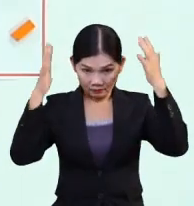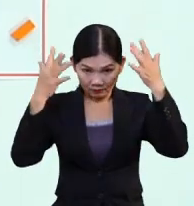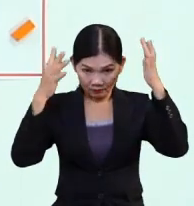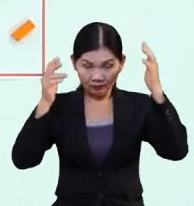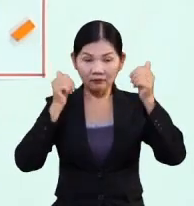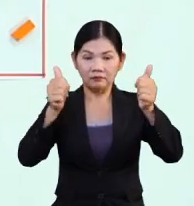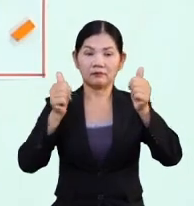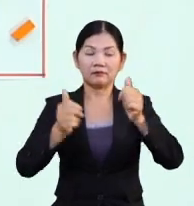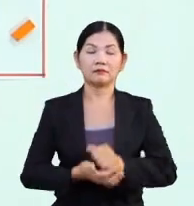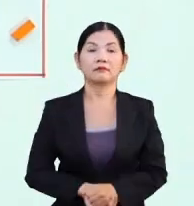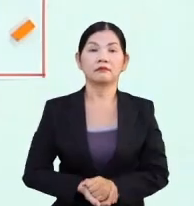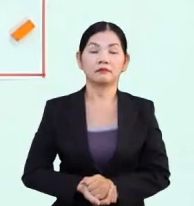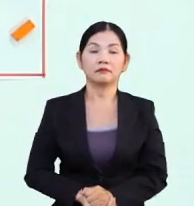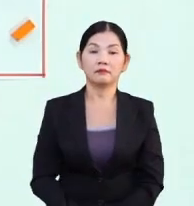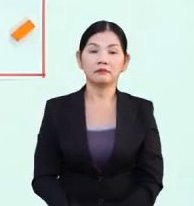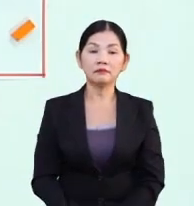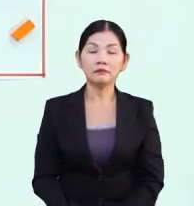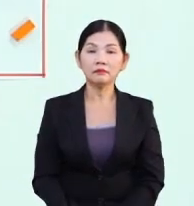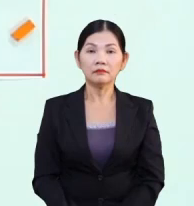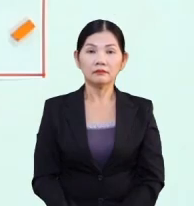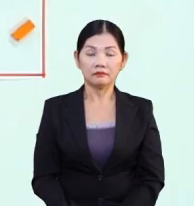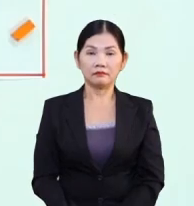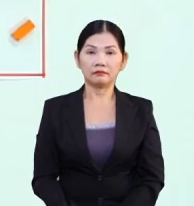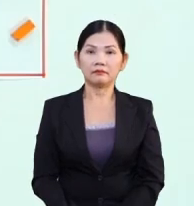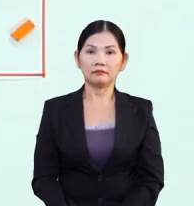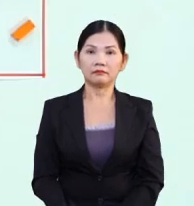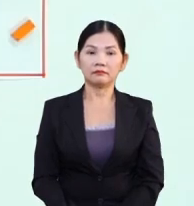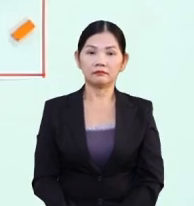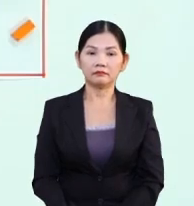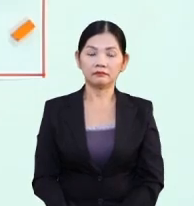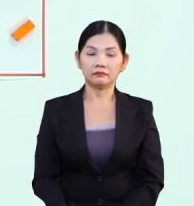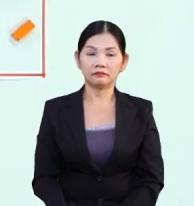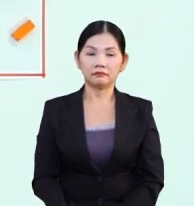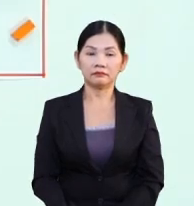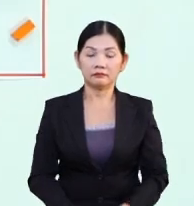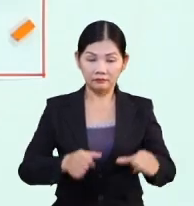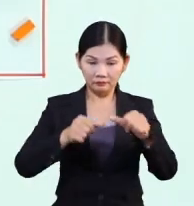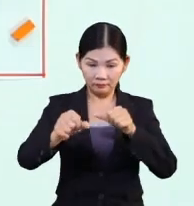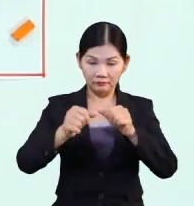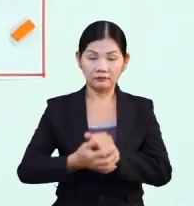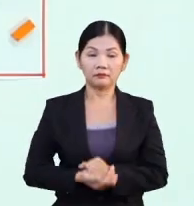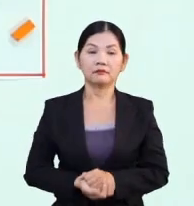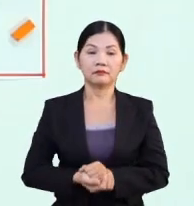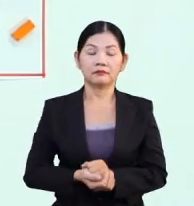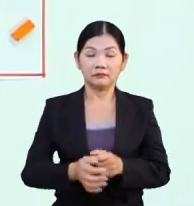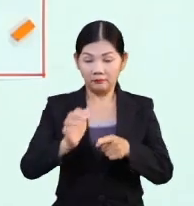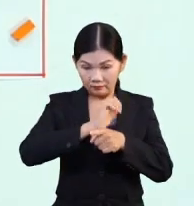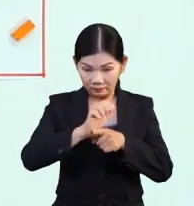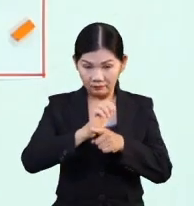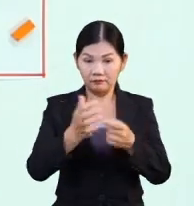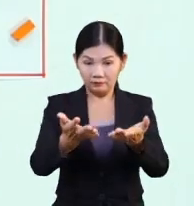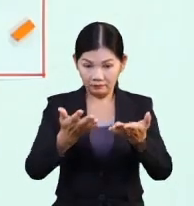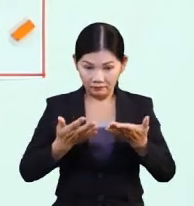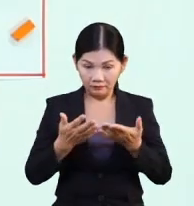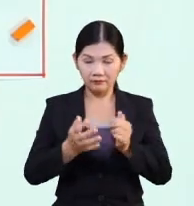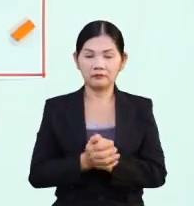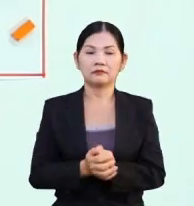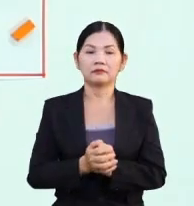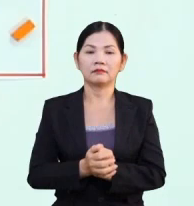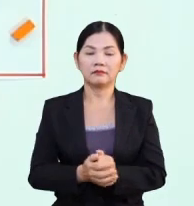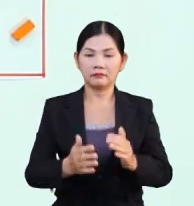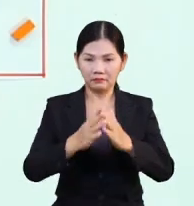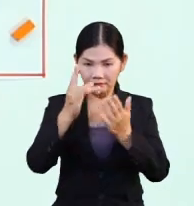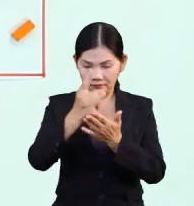1 2 3 1 2 3អស់ចាឆ្លាតឆ្លាតទាំងអស់គ្នាតបន្តពីកូនចូលរួមចាធ្វើចំណោទជូនអ្នកគ្រូនេះហើយឥឡូវកូនលើកសុភ